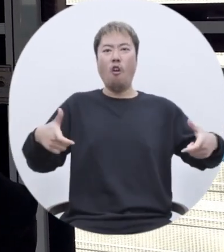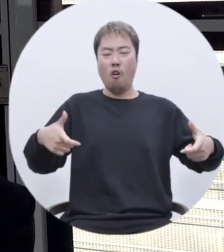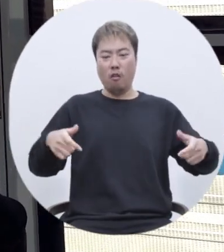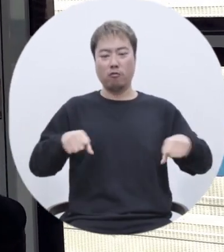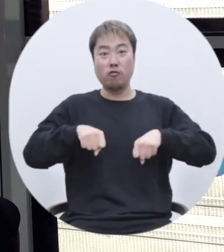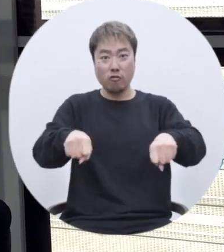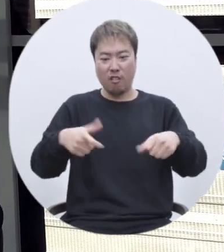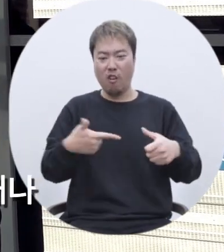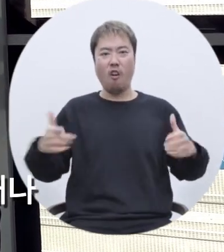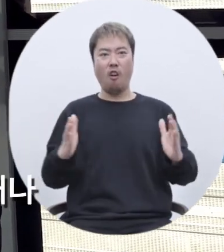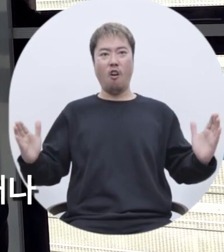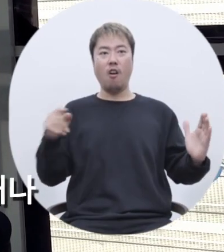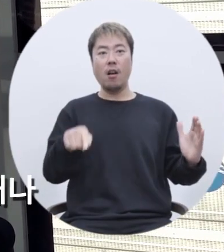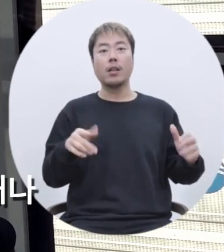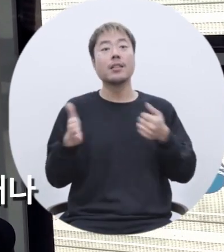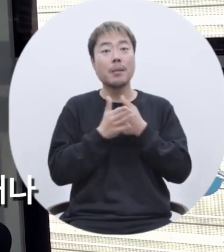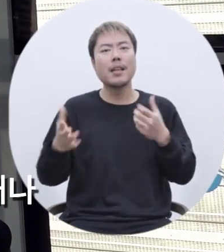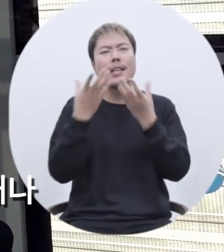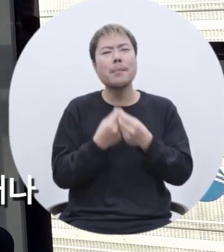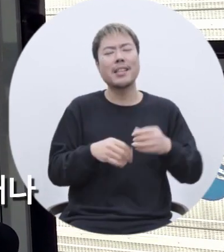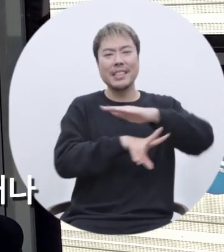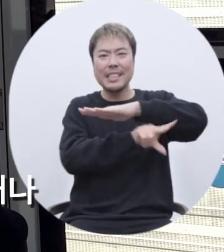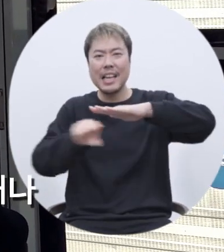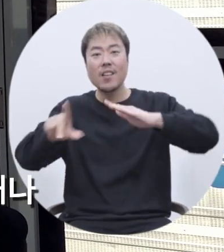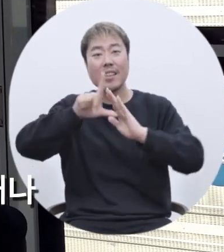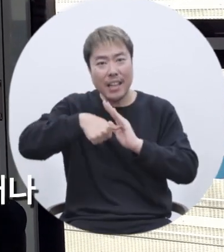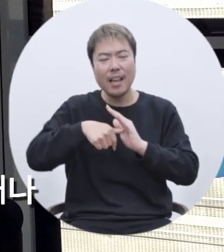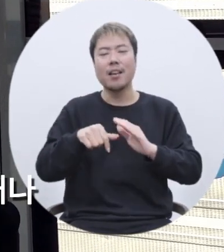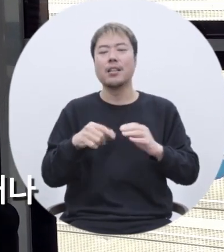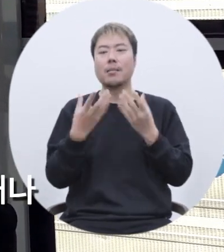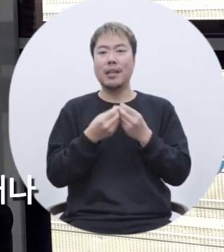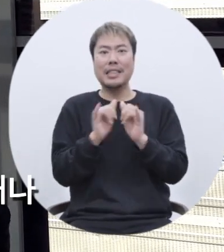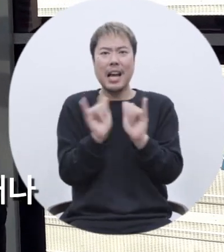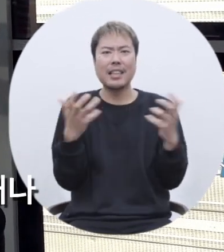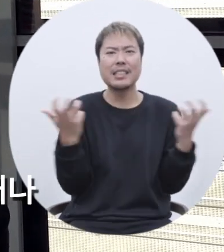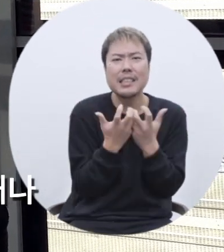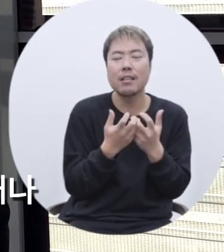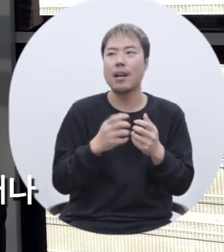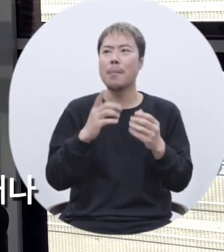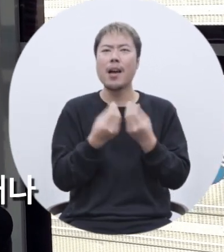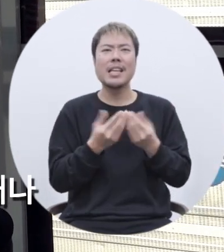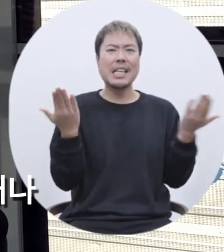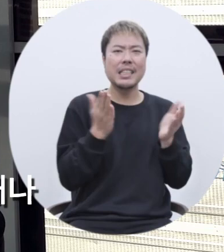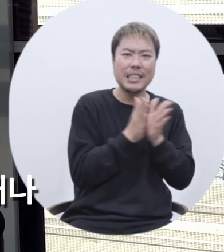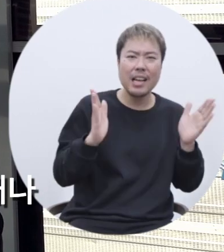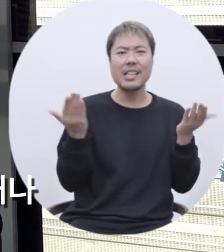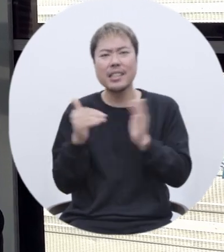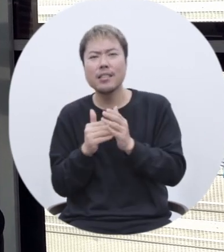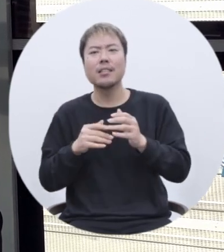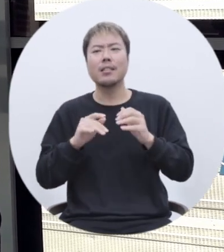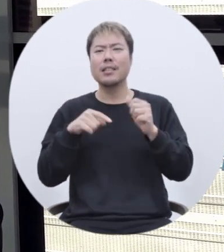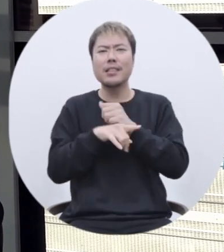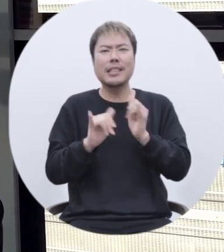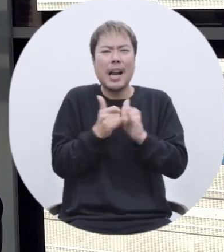크니까 일단 지하철에 만약에 사람들이 많이 타는 구간이나 시간대나